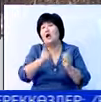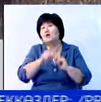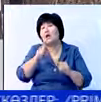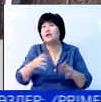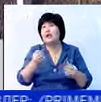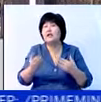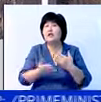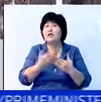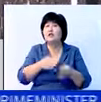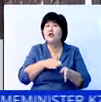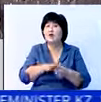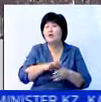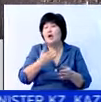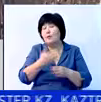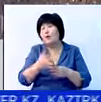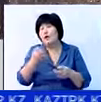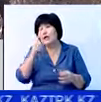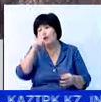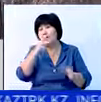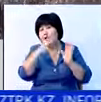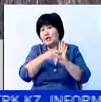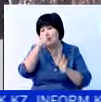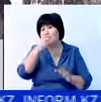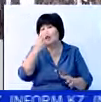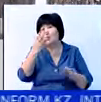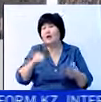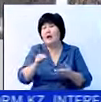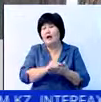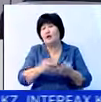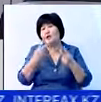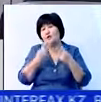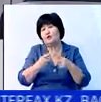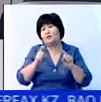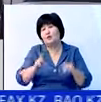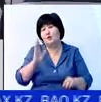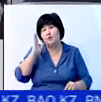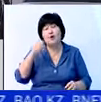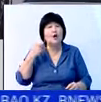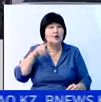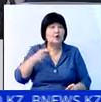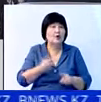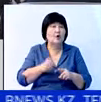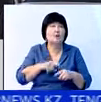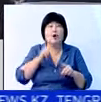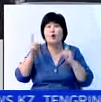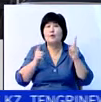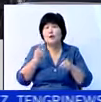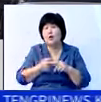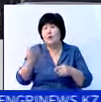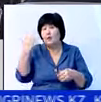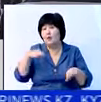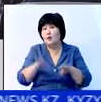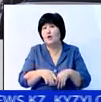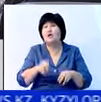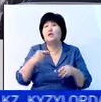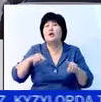енді жазасының өтелмеген бөлігін, яғни 1 жыл 8 ай 2 күнін қайтадан түрмеде өткізбек. Сотталушының бұл тартпау шарасы бұрынғысынша